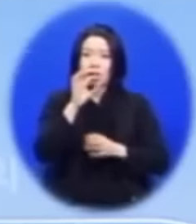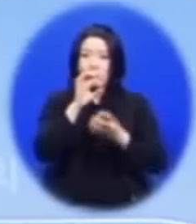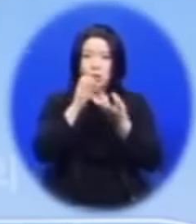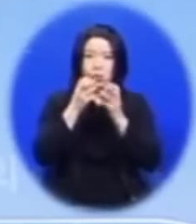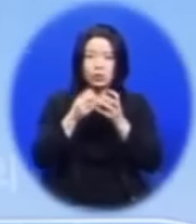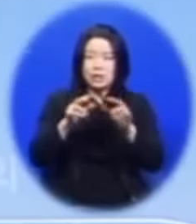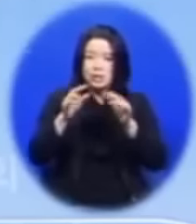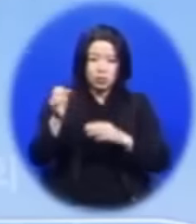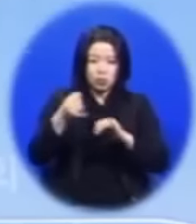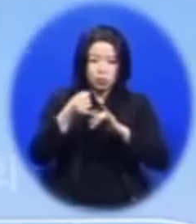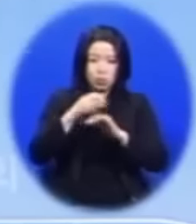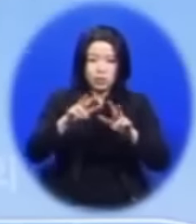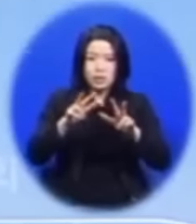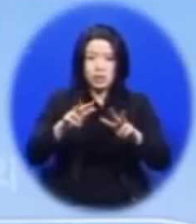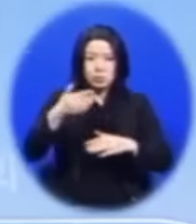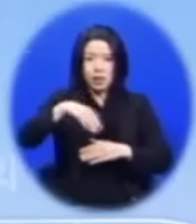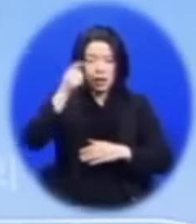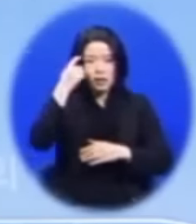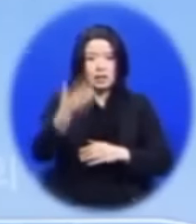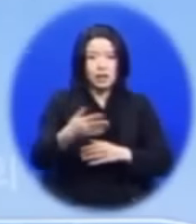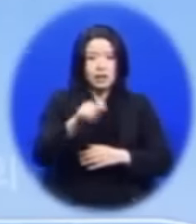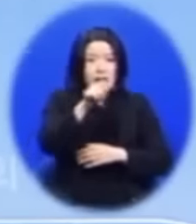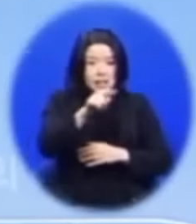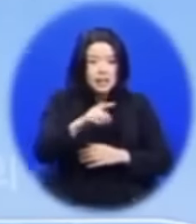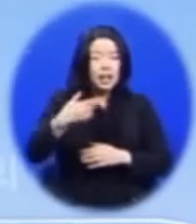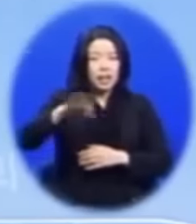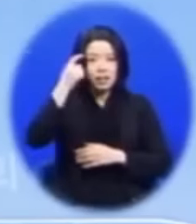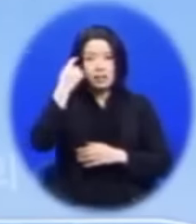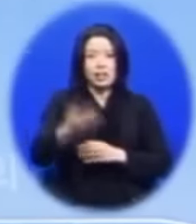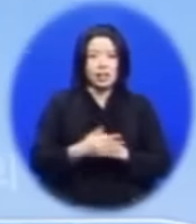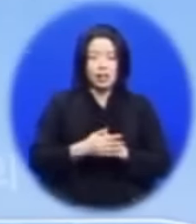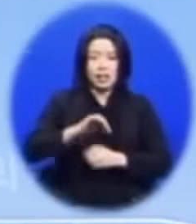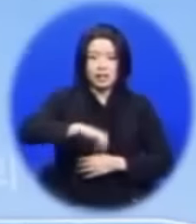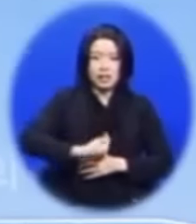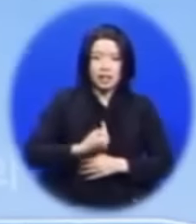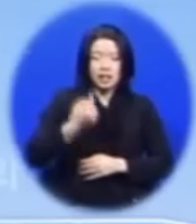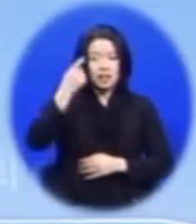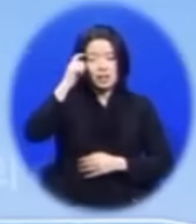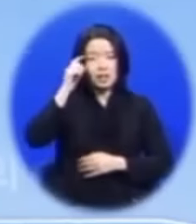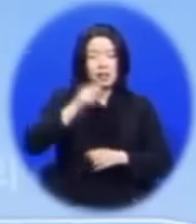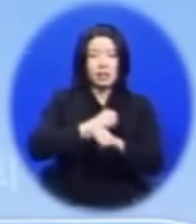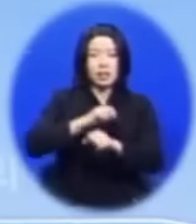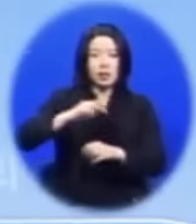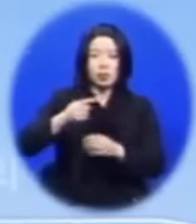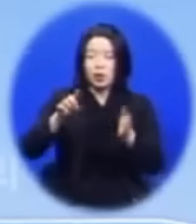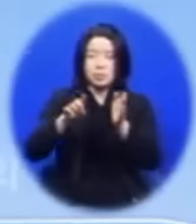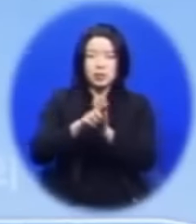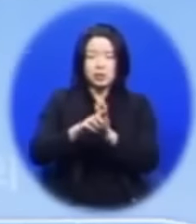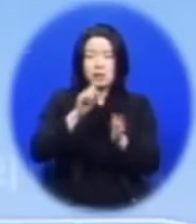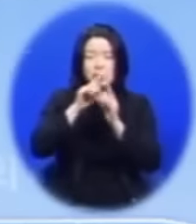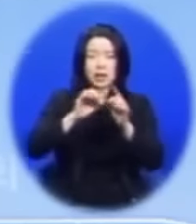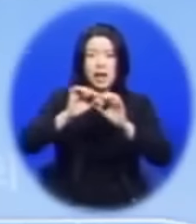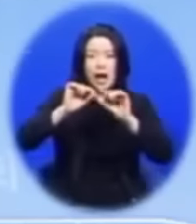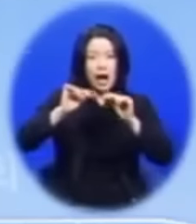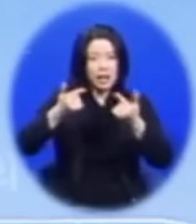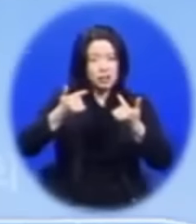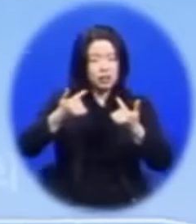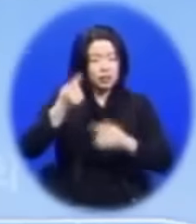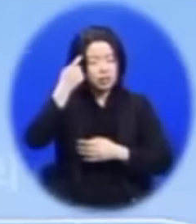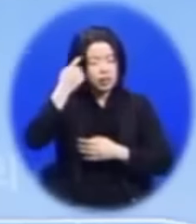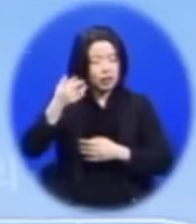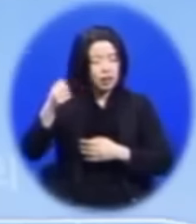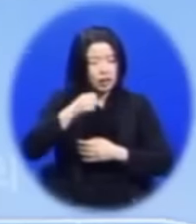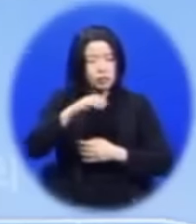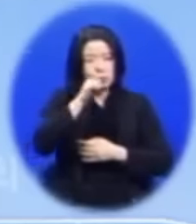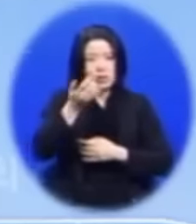되냐 뭐 어 꼭 네가 가야 되냐 자기가 생각해도 이게 지금 믿음의 말이 아닌 거 같다고 생각하면 달리 무슨